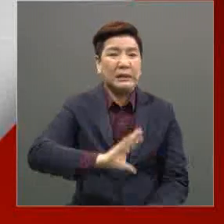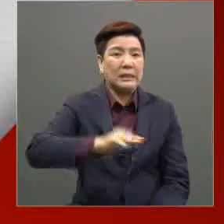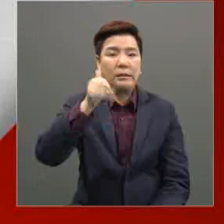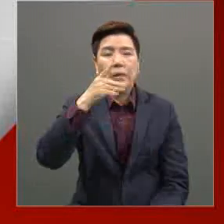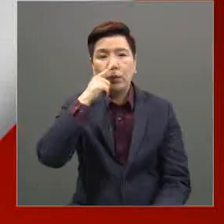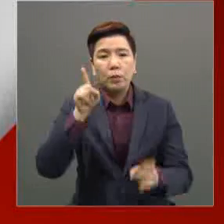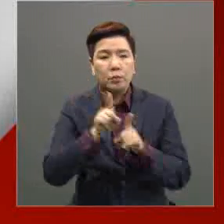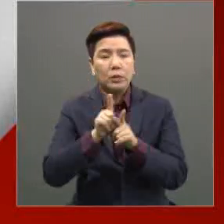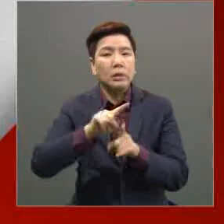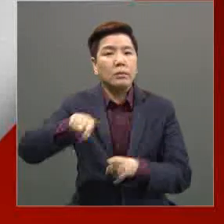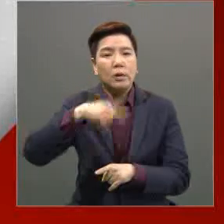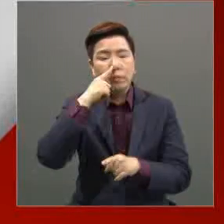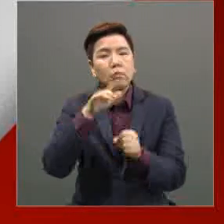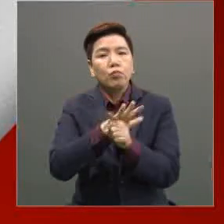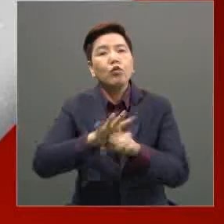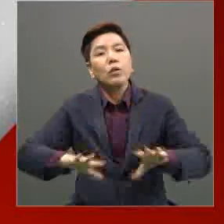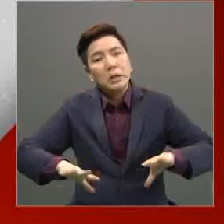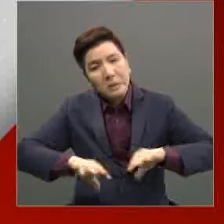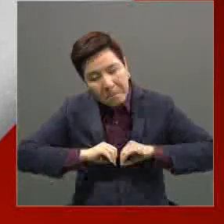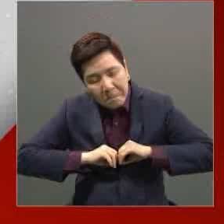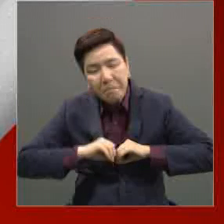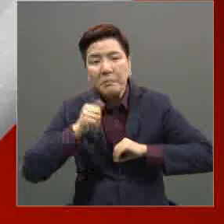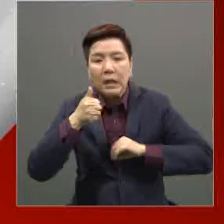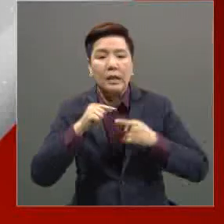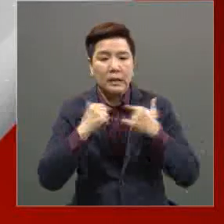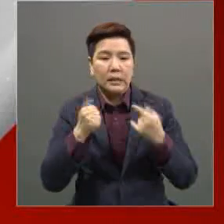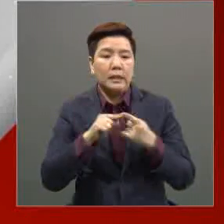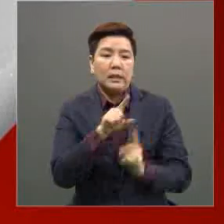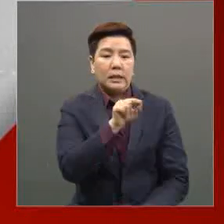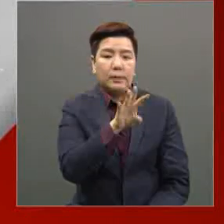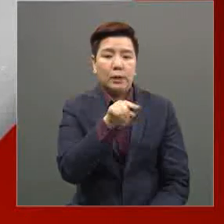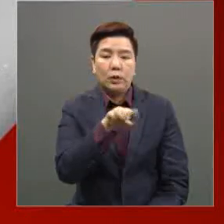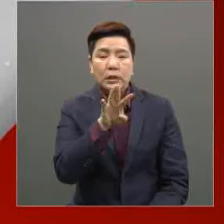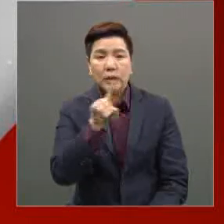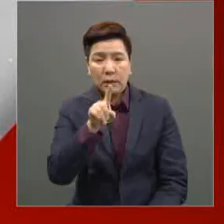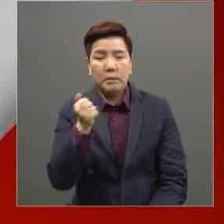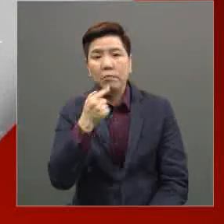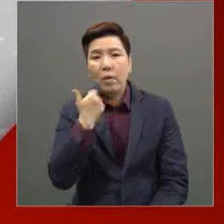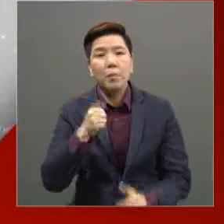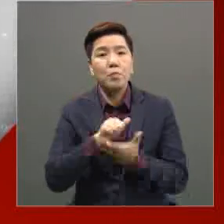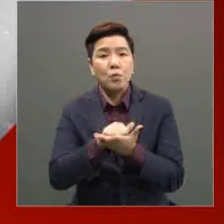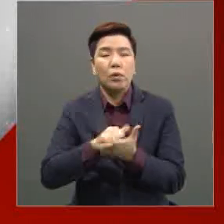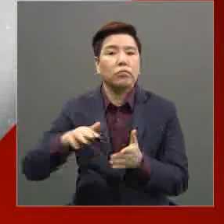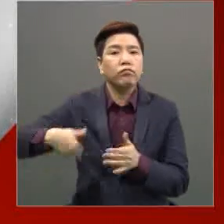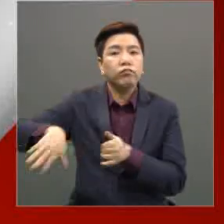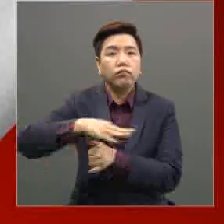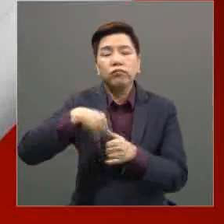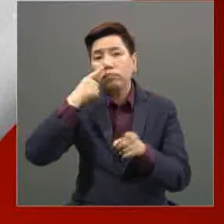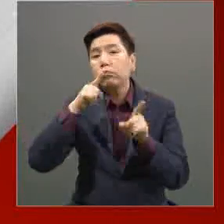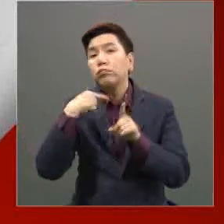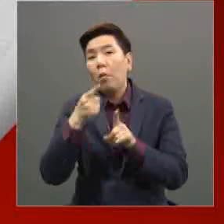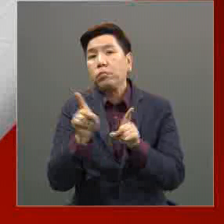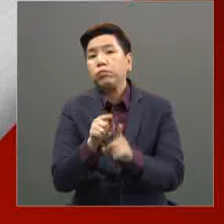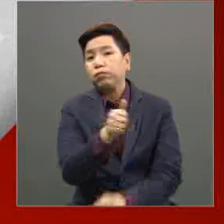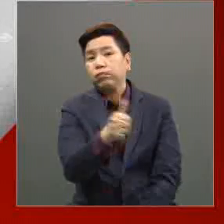ครับอยู่แค่ประมาณแค่พอยอมรับได้แล้วรองลงมาคือ 24.41% บอกว่าการให้บริการดีเหมือนเดิม